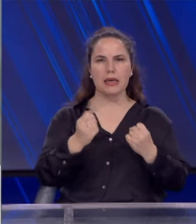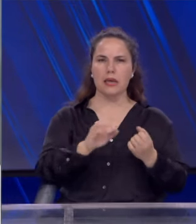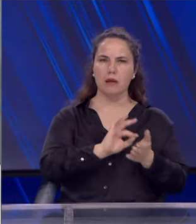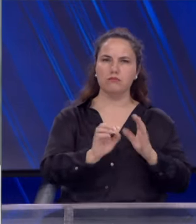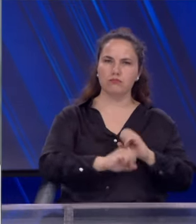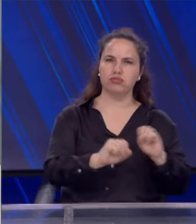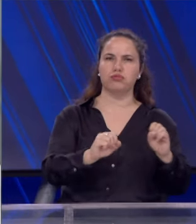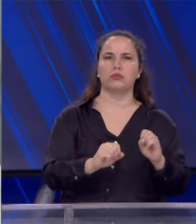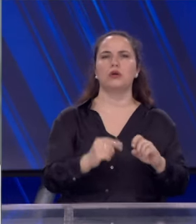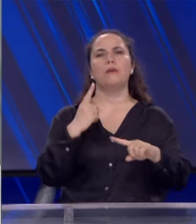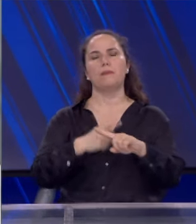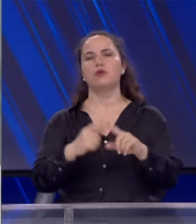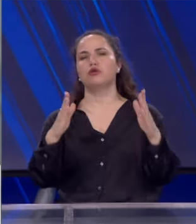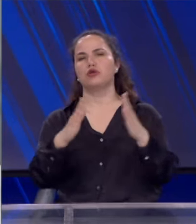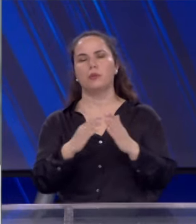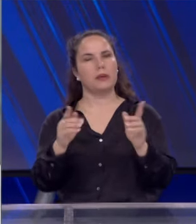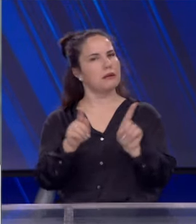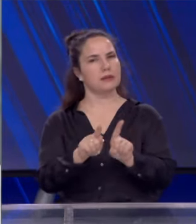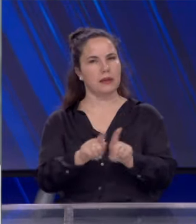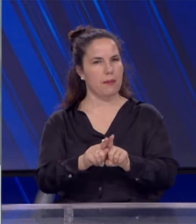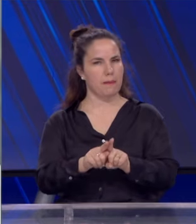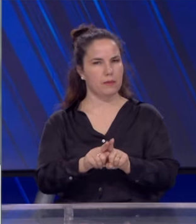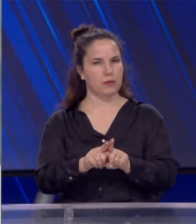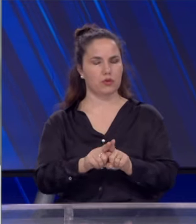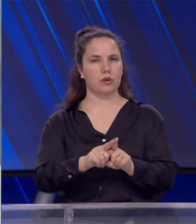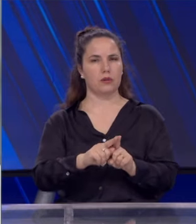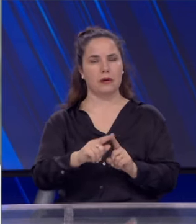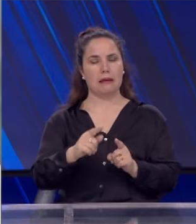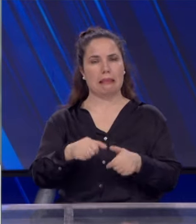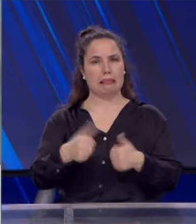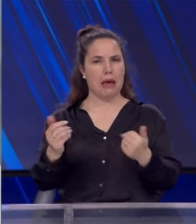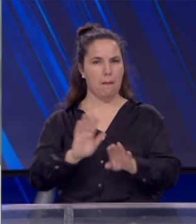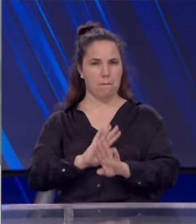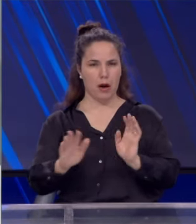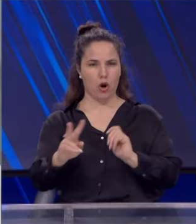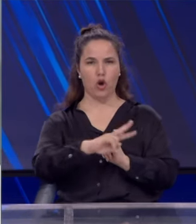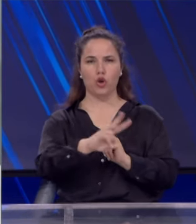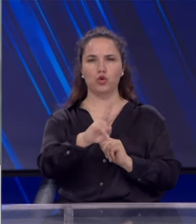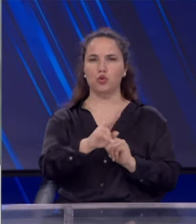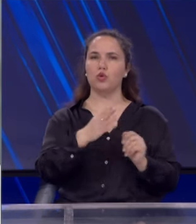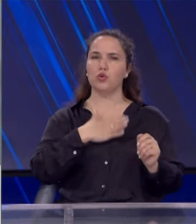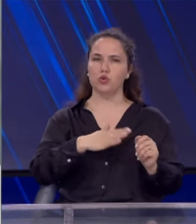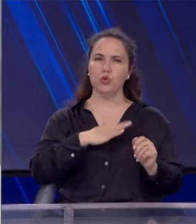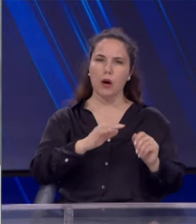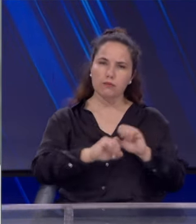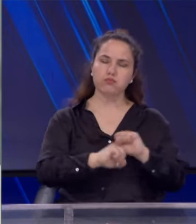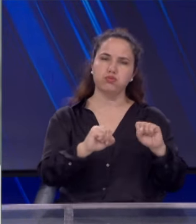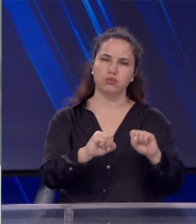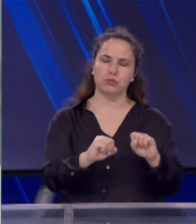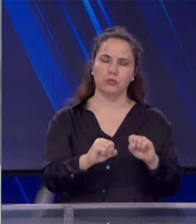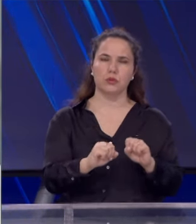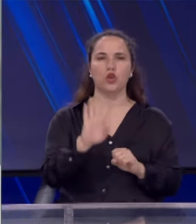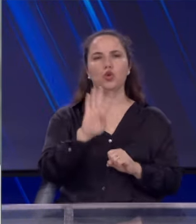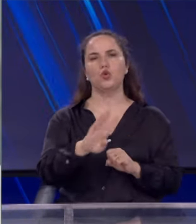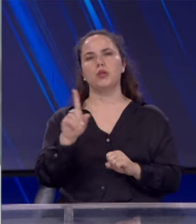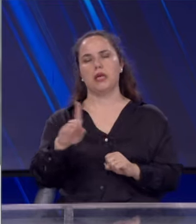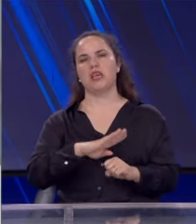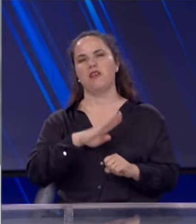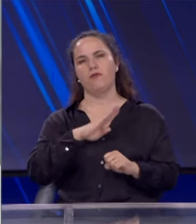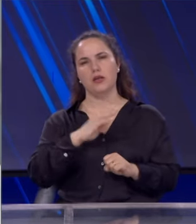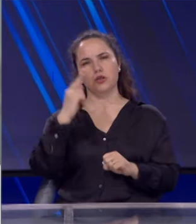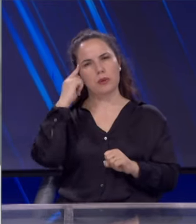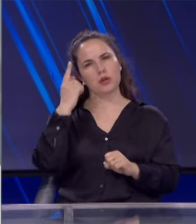banesë, por pasi ishin darë kishte vendosur të vinte flakën pronave që ajo i konsideronte si të sajat, pavarësisht se 42 vjeçari i kishte